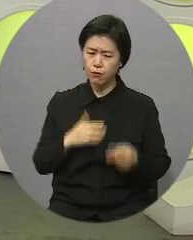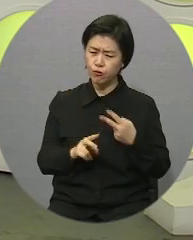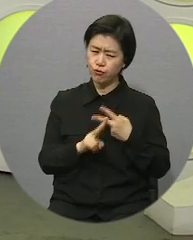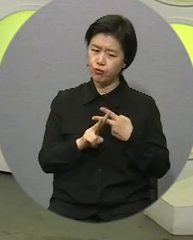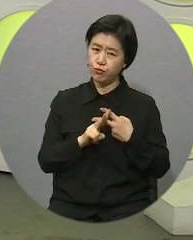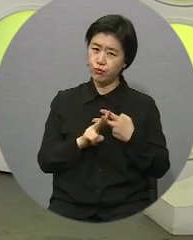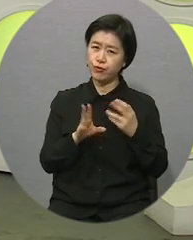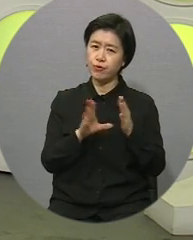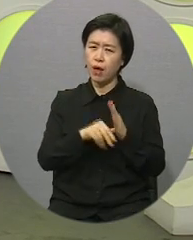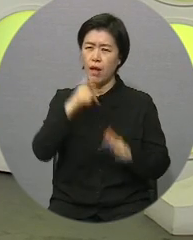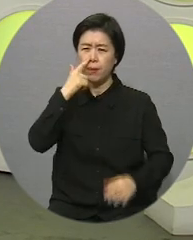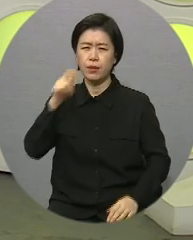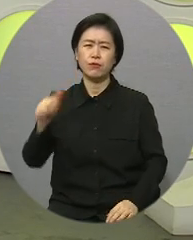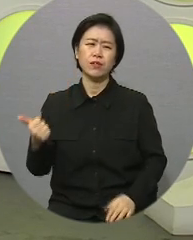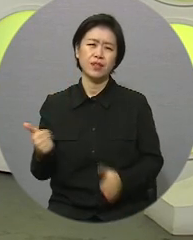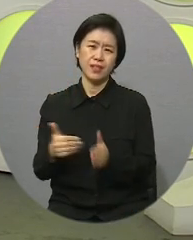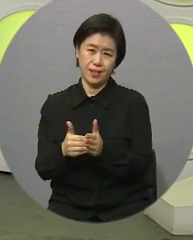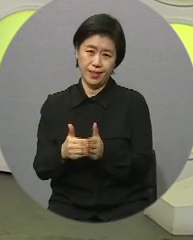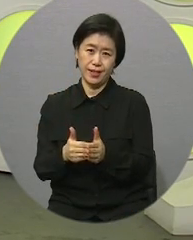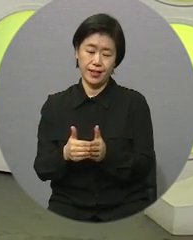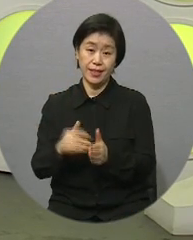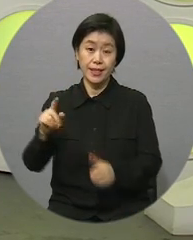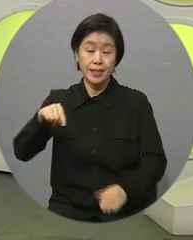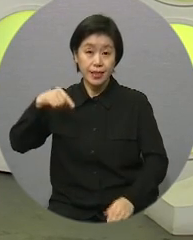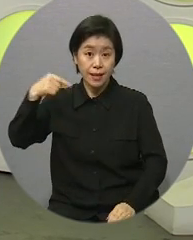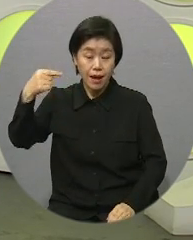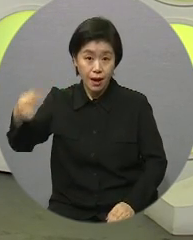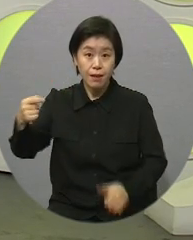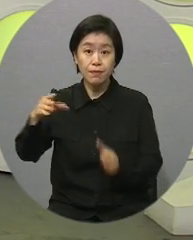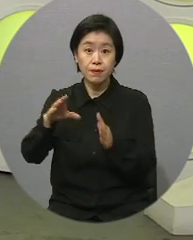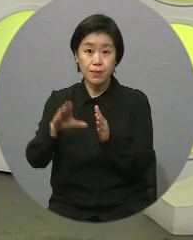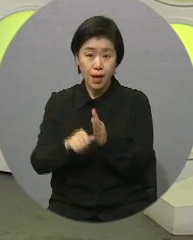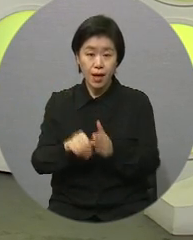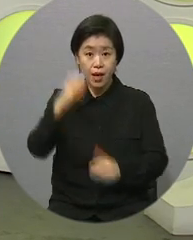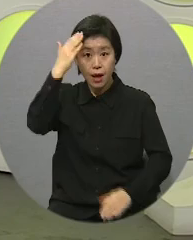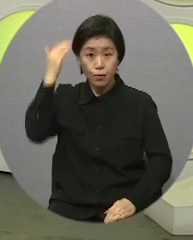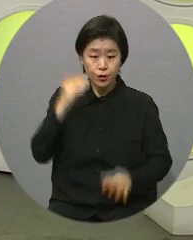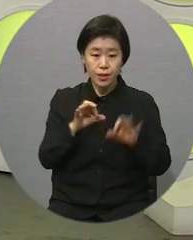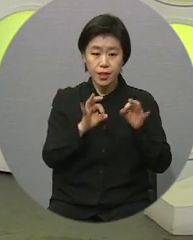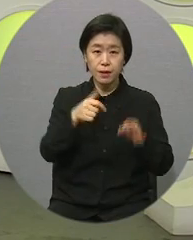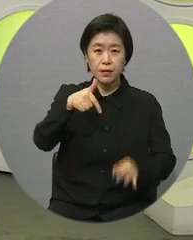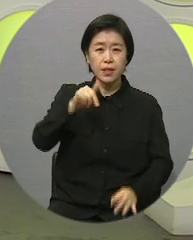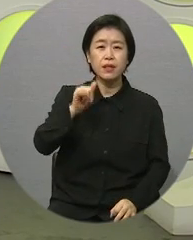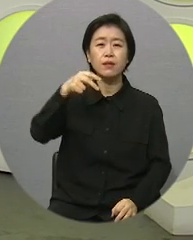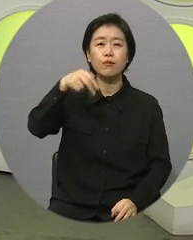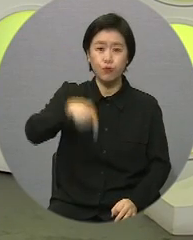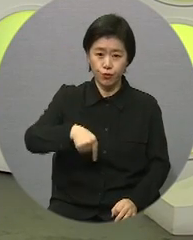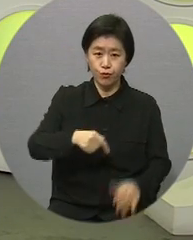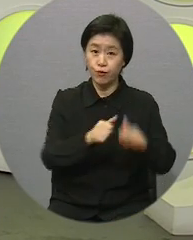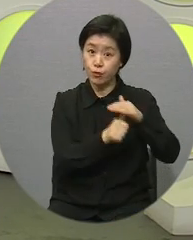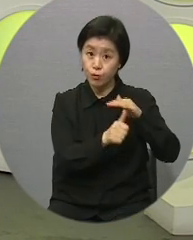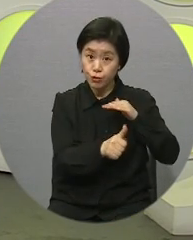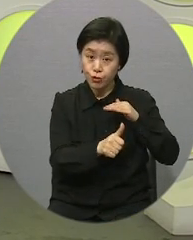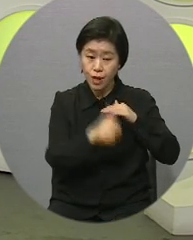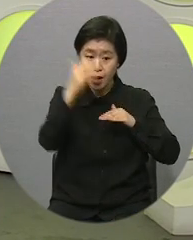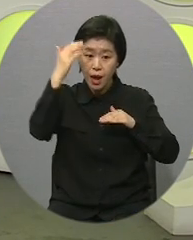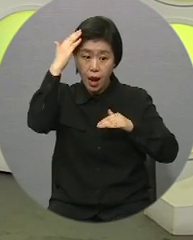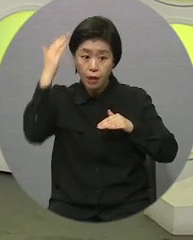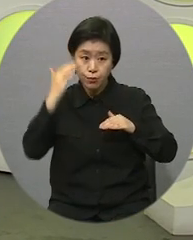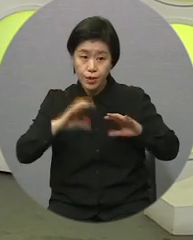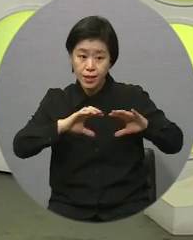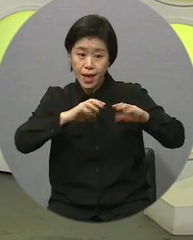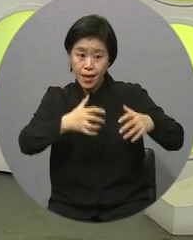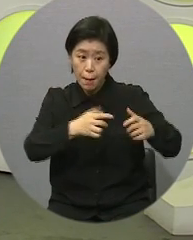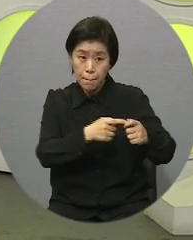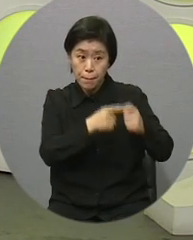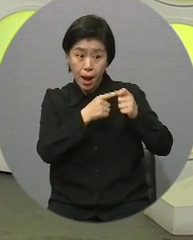때 그 아버지가 돌아가셨는데 그 다음 다음회에 우리나라의 김기수가 세계 챔피언이 되는 거예요 그 세계 챔피언 김기수의